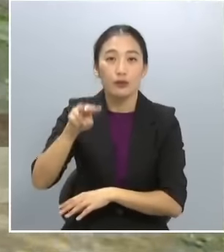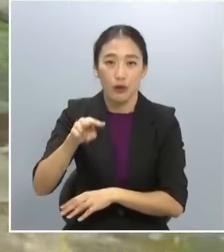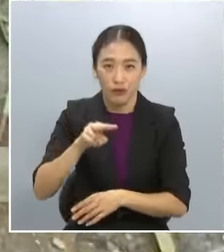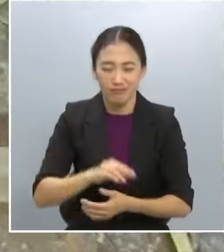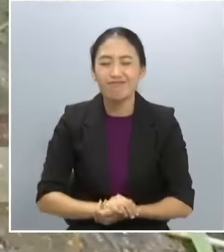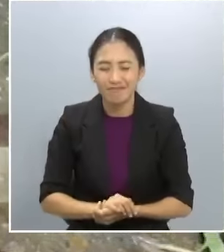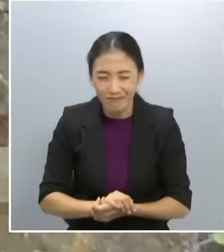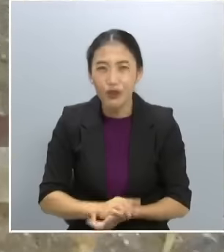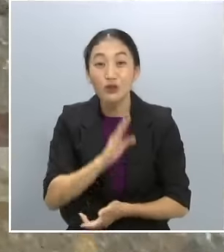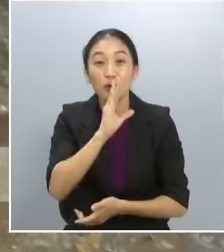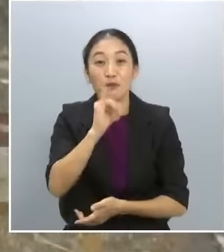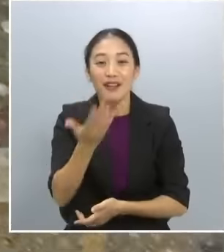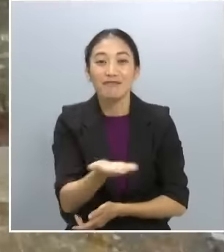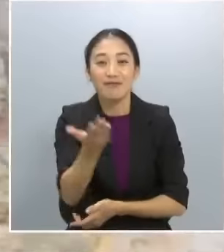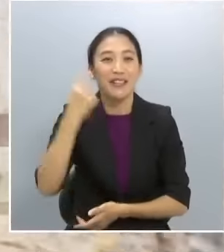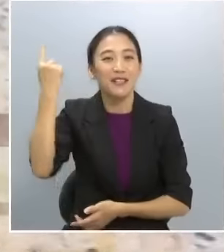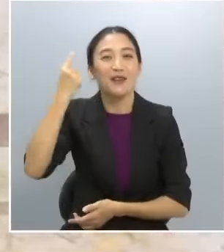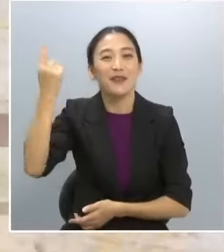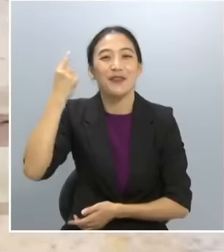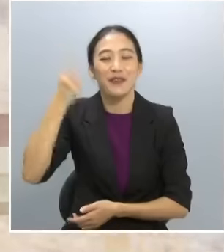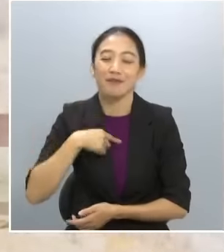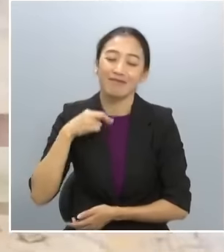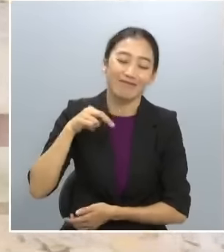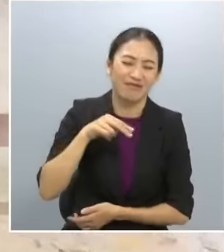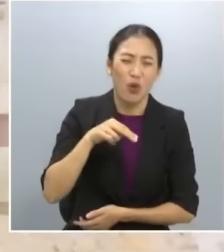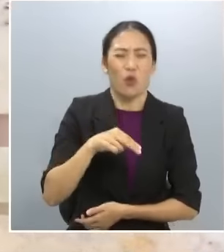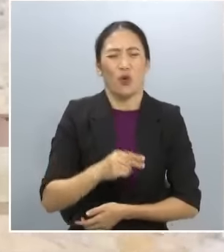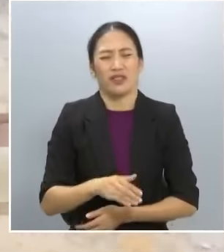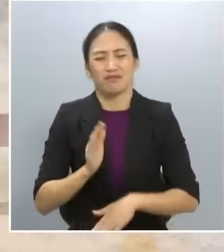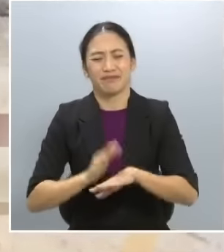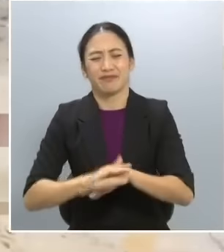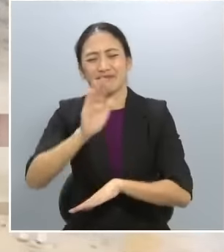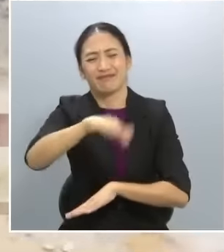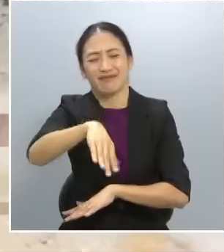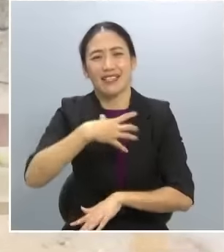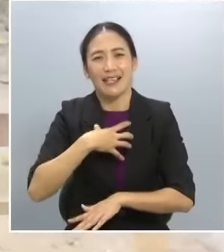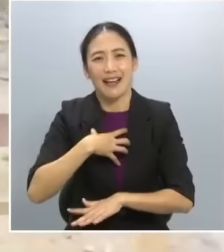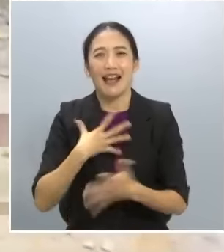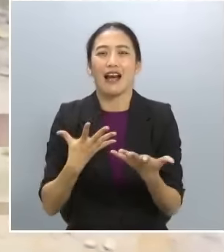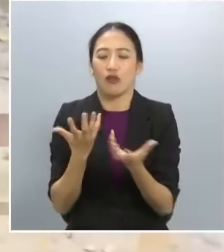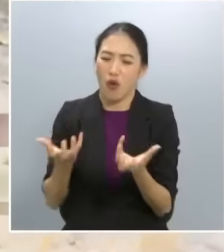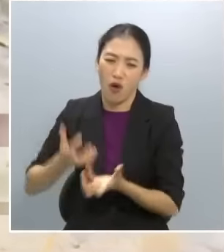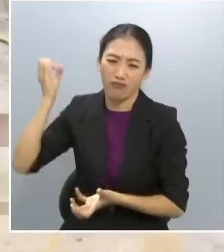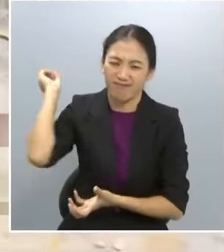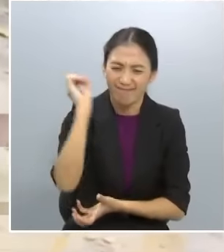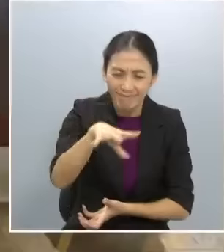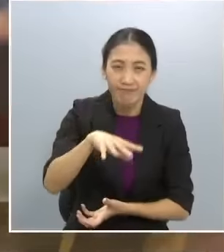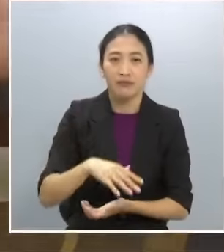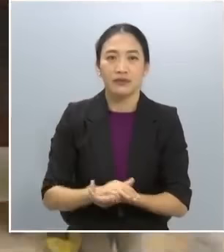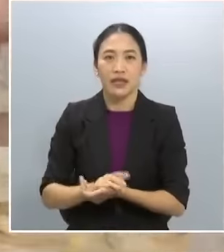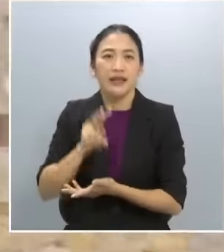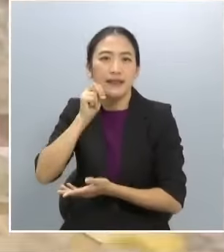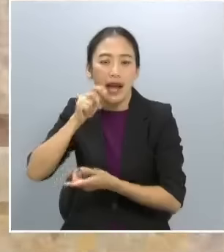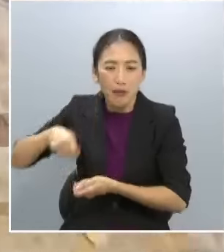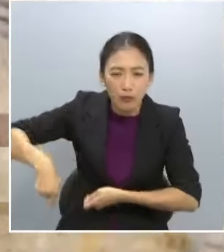วลาอย่าที่เอาอะไรไปขว้างใส่ หรือสาดน้ำใส ่ทางด้านสวนสัตว์เขาจะเอาผิดแล้วนะเขามีวงจรปิด